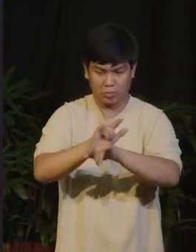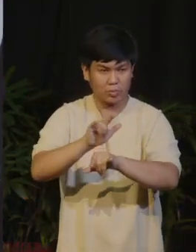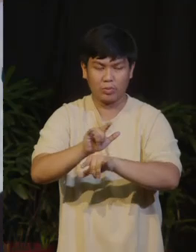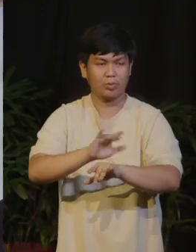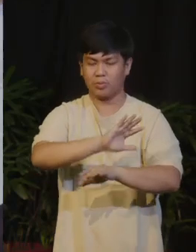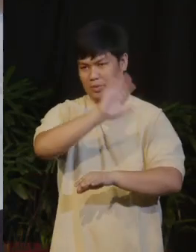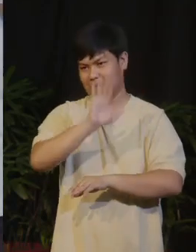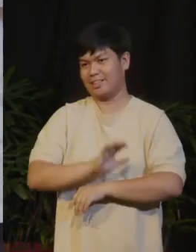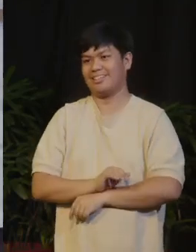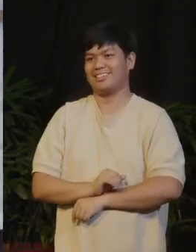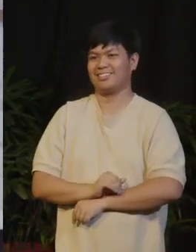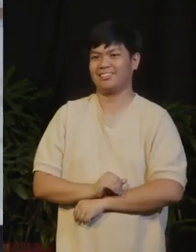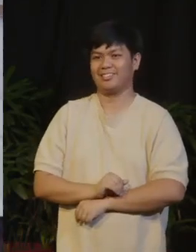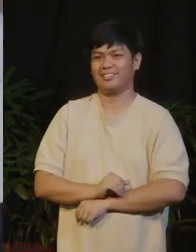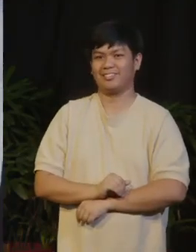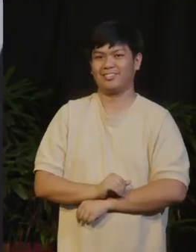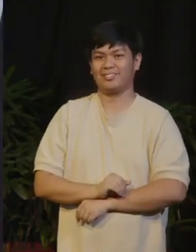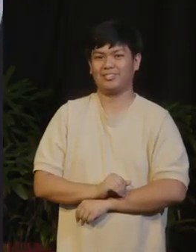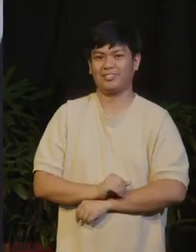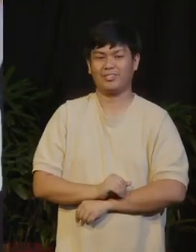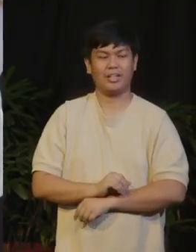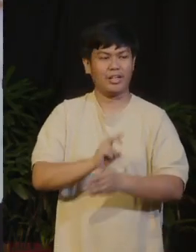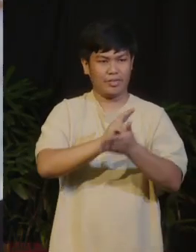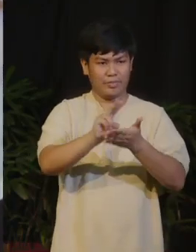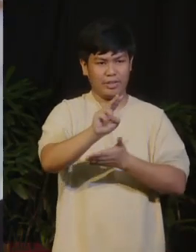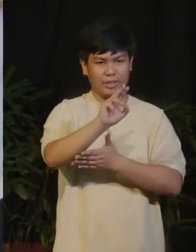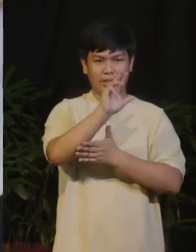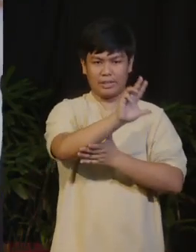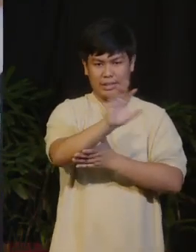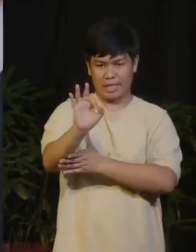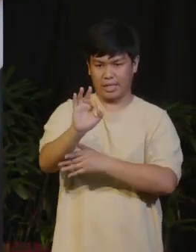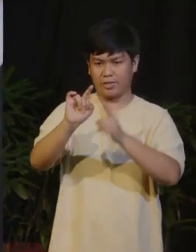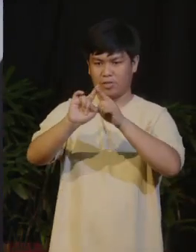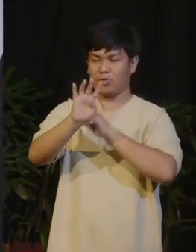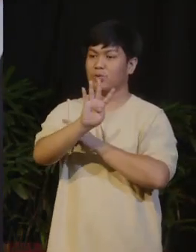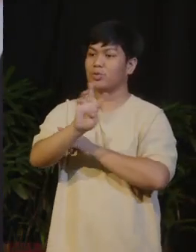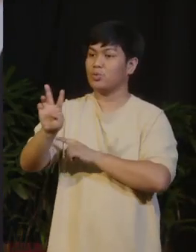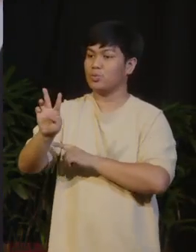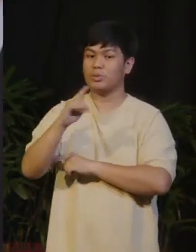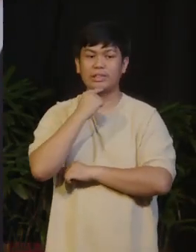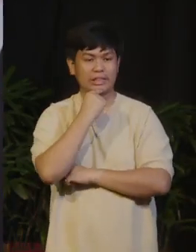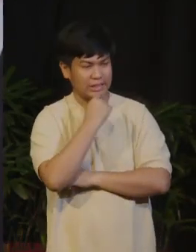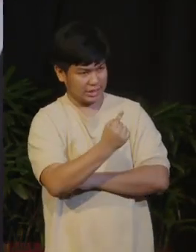sa iba. Yun ang sinasabi ng verses 39 to 42.